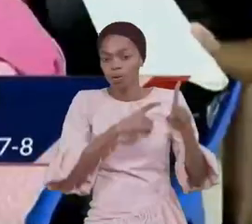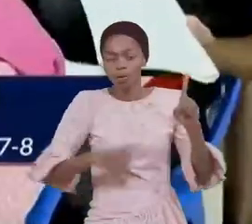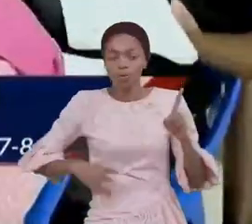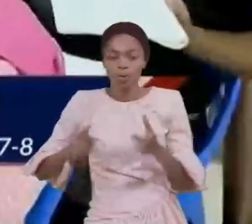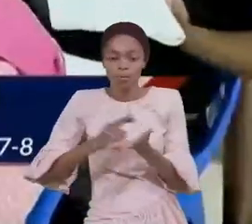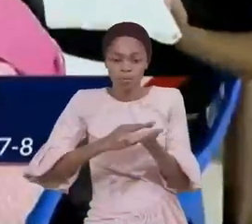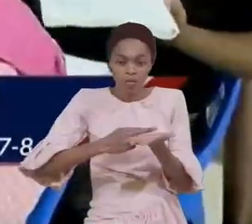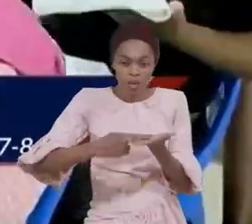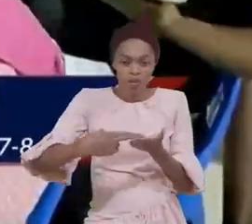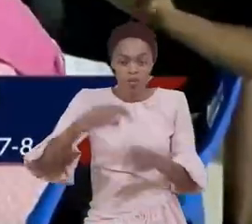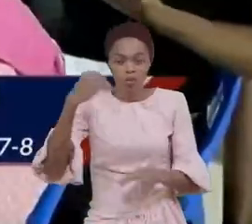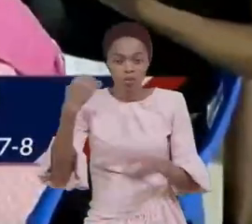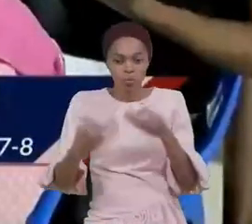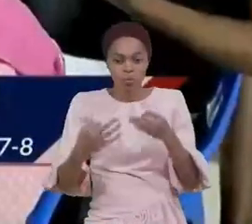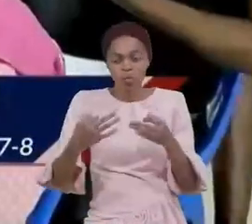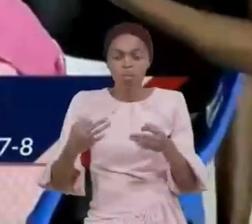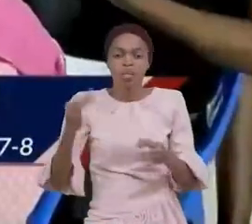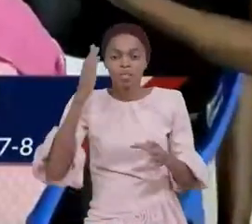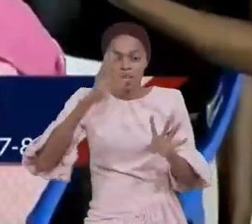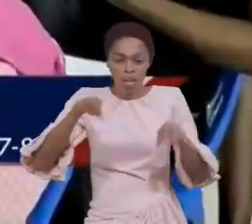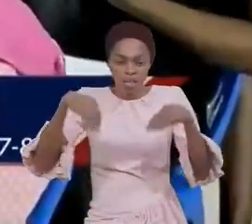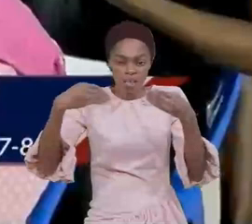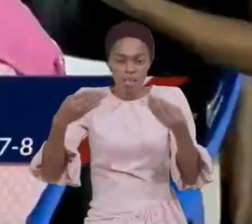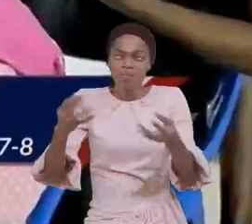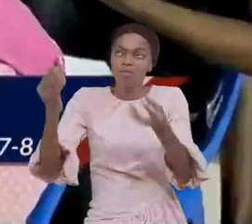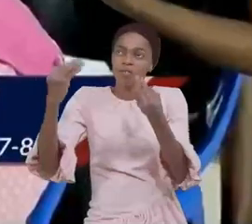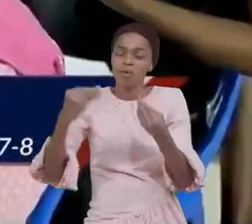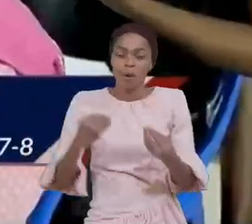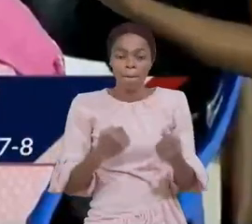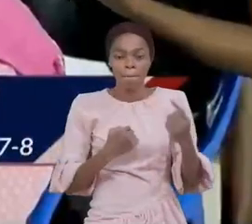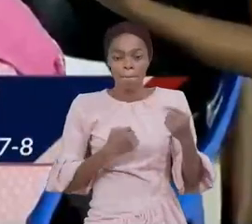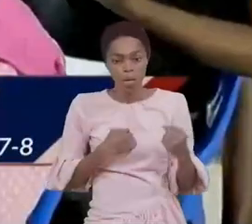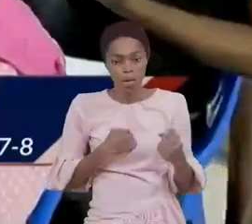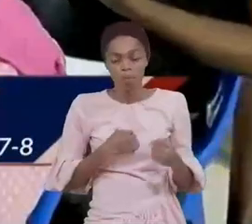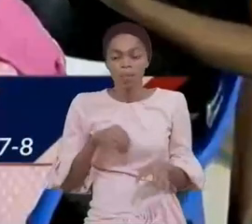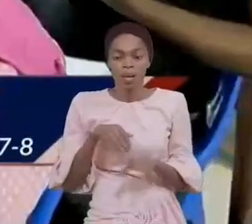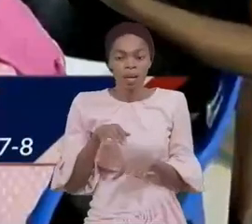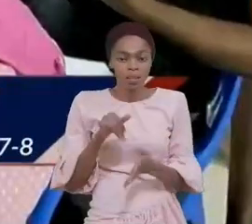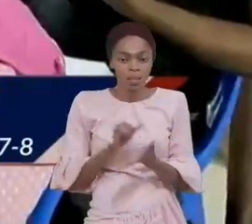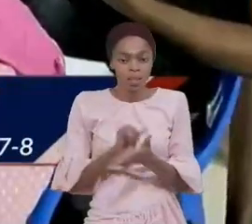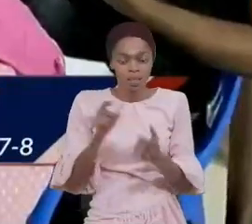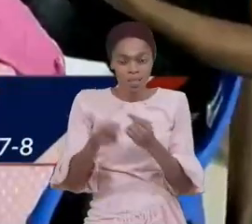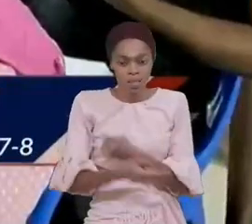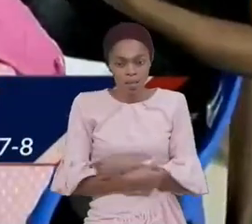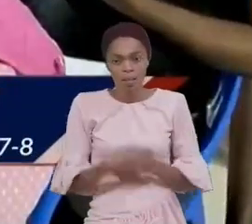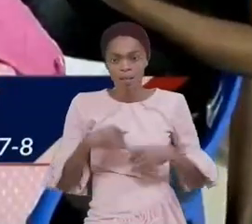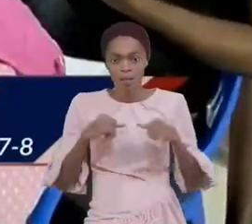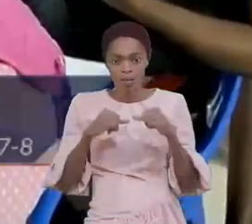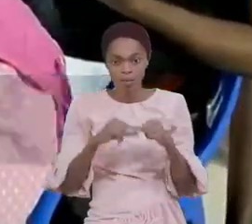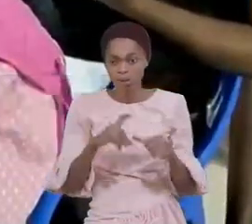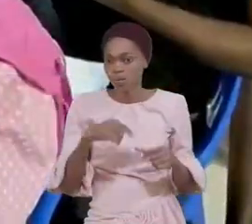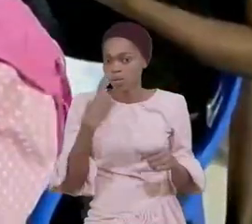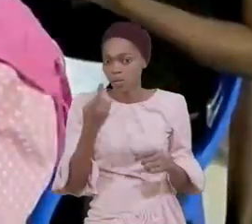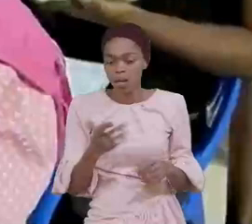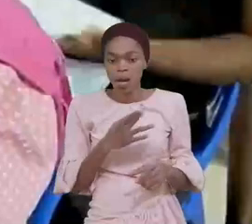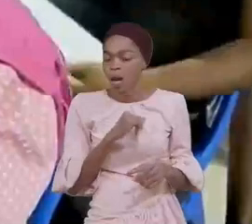le donnera dans ce jour-là. Et dit, et non